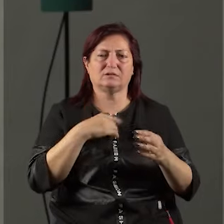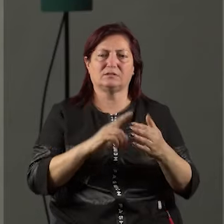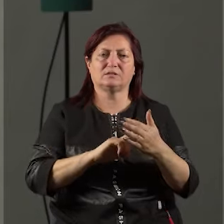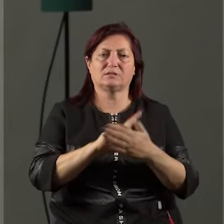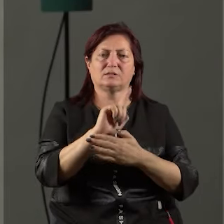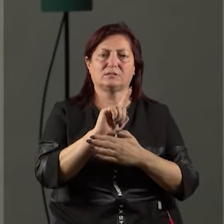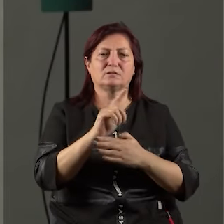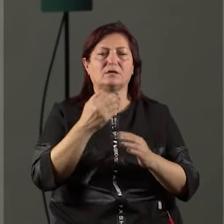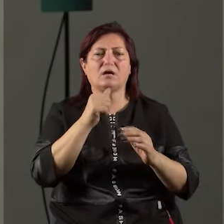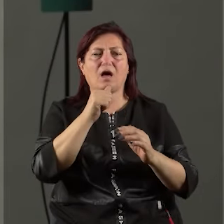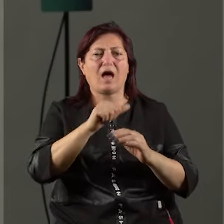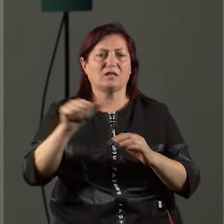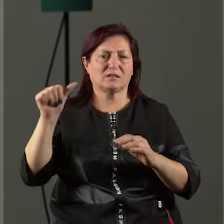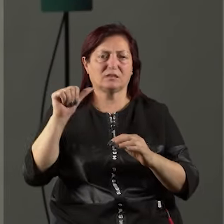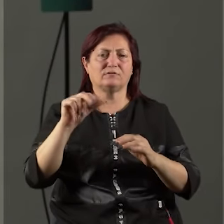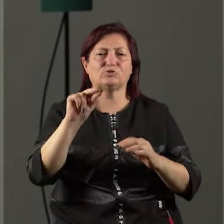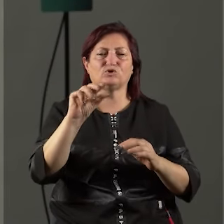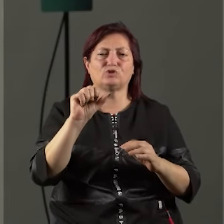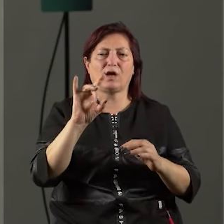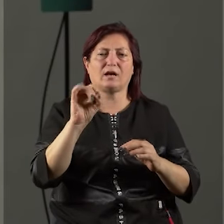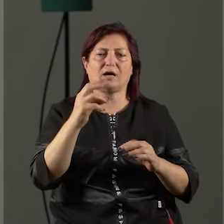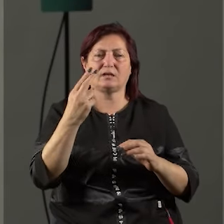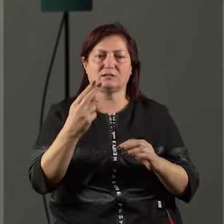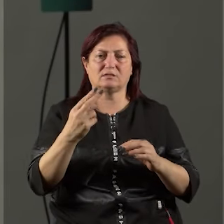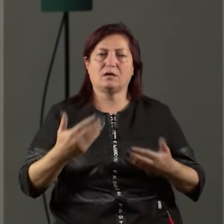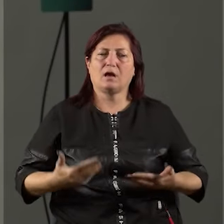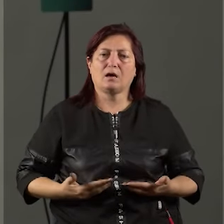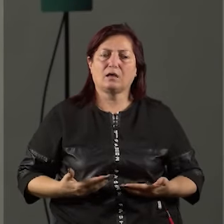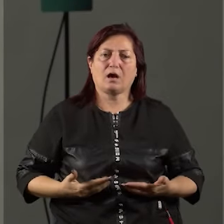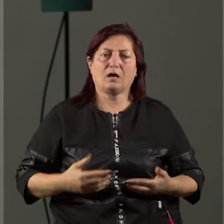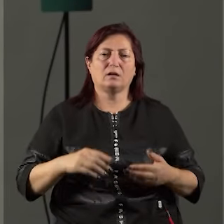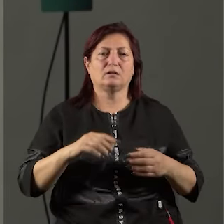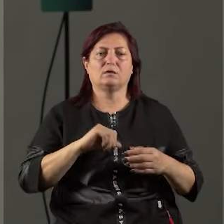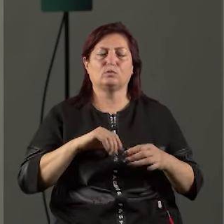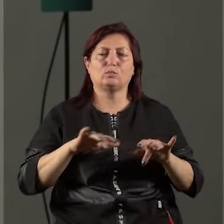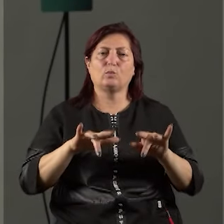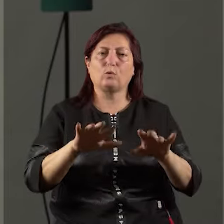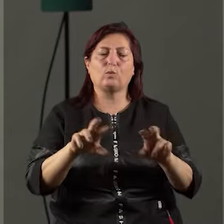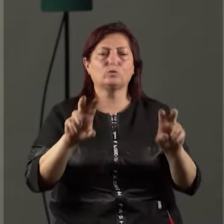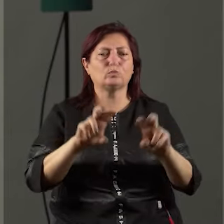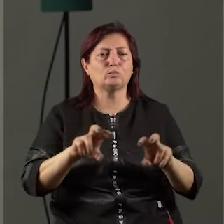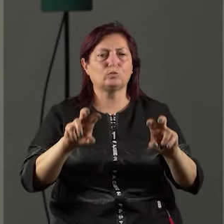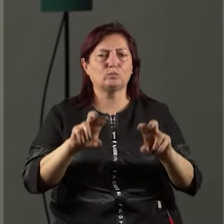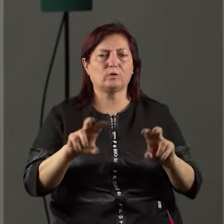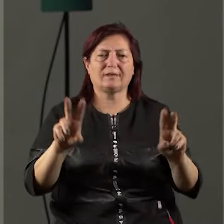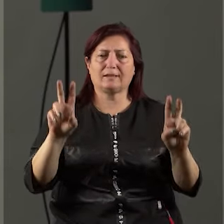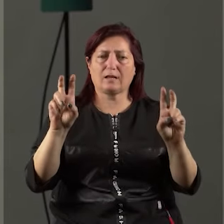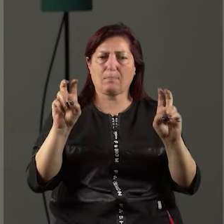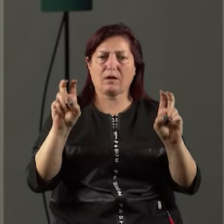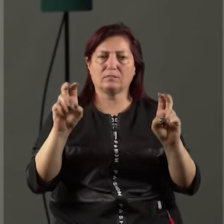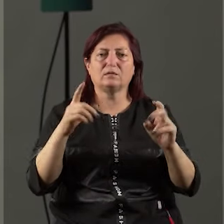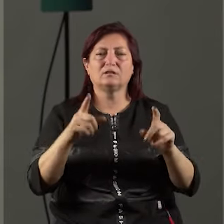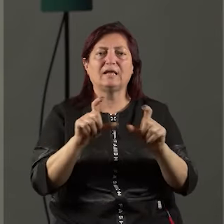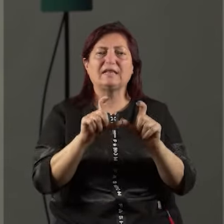տարվանից Չարենցի կյանքը գործը ուսումնասիրելու թեմատիկայով, և դպրոցներում